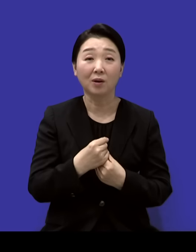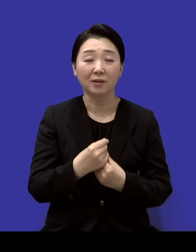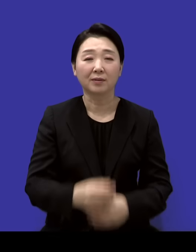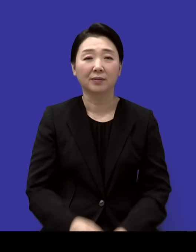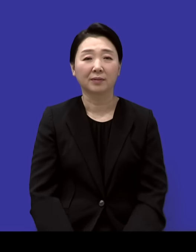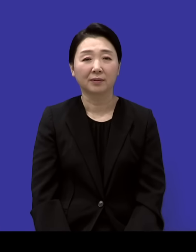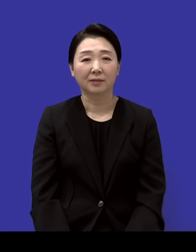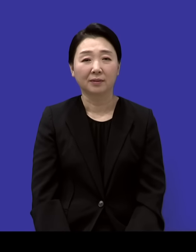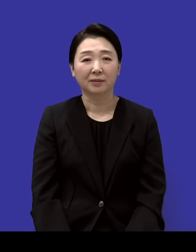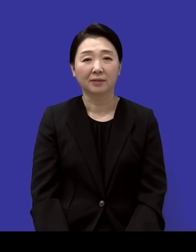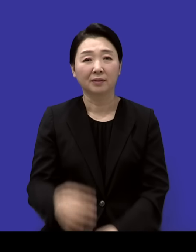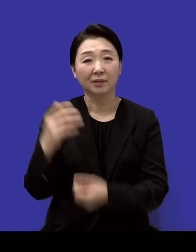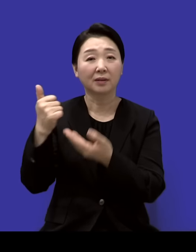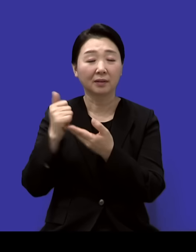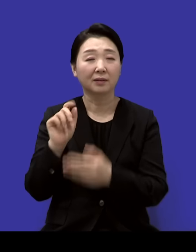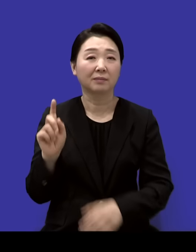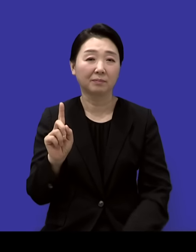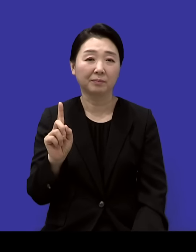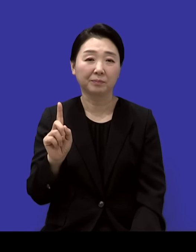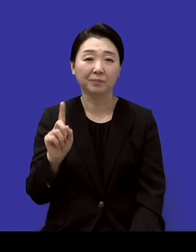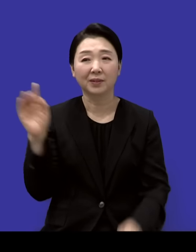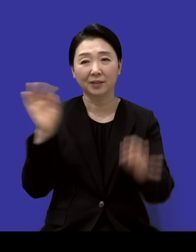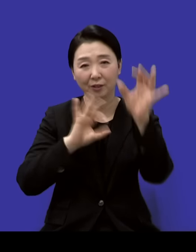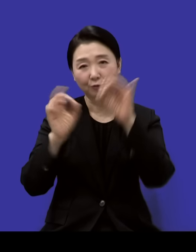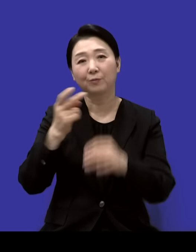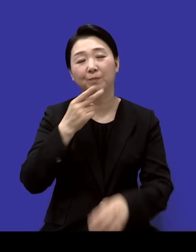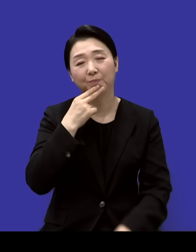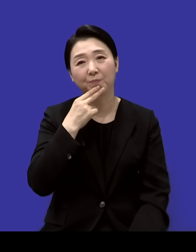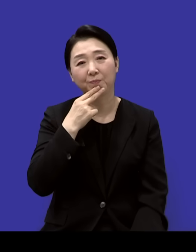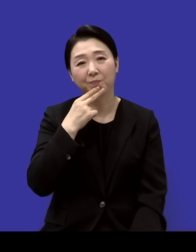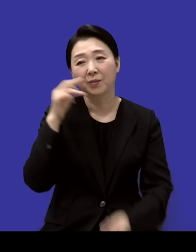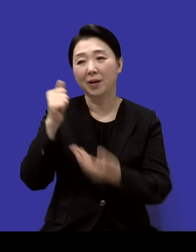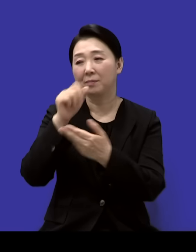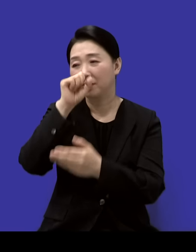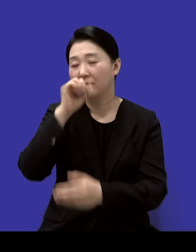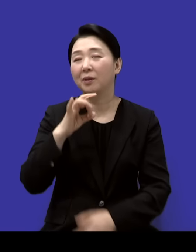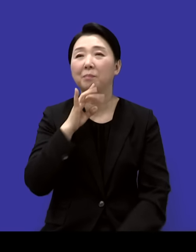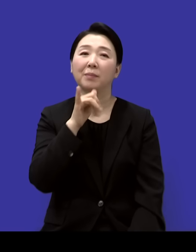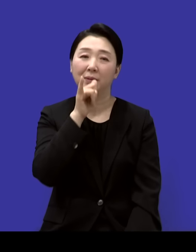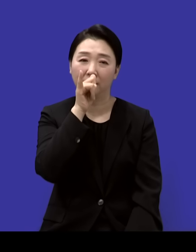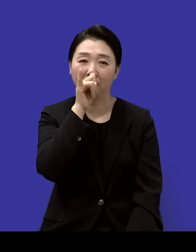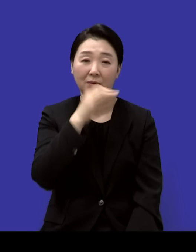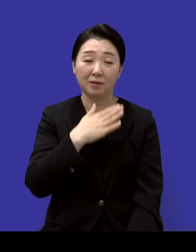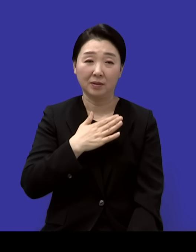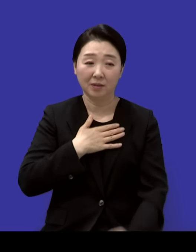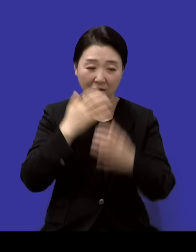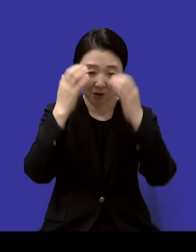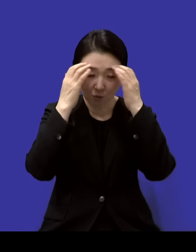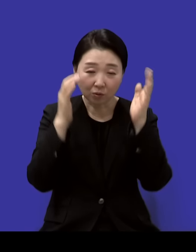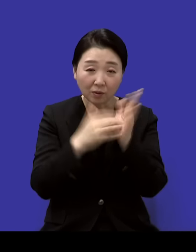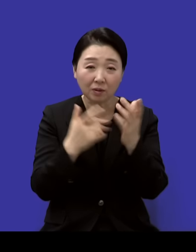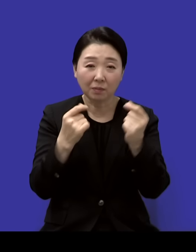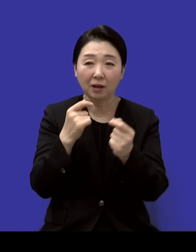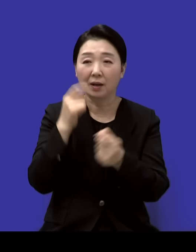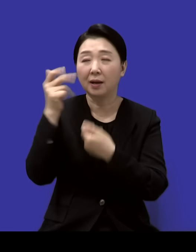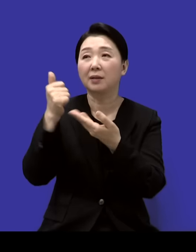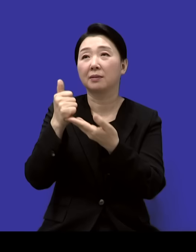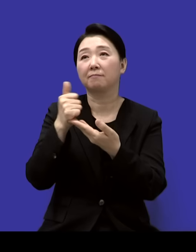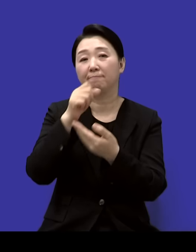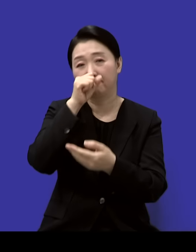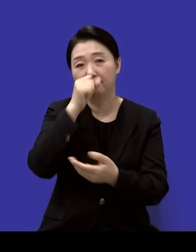그러니까 하나님은 실수가 없으시지. 예. 그는 선함밖에 없으시지. 내겐 고통일지라도 그에게는